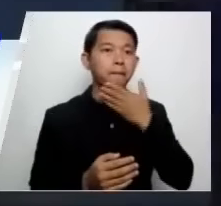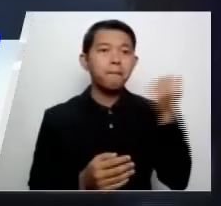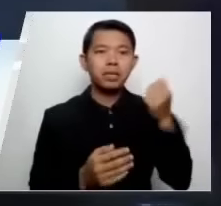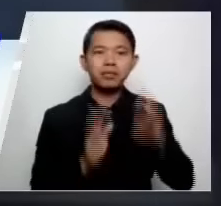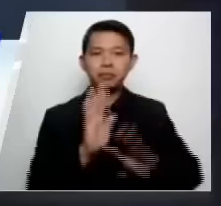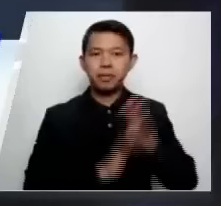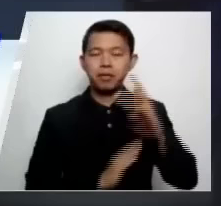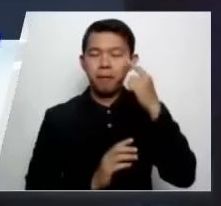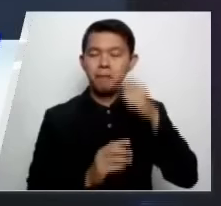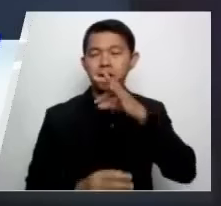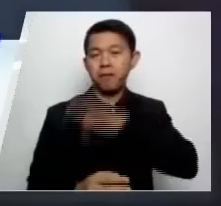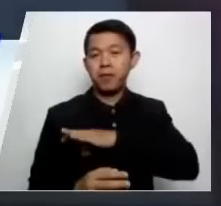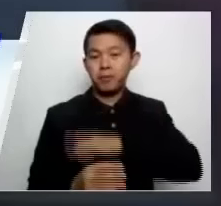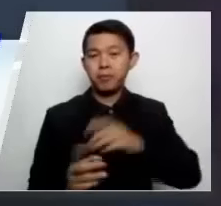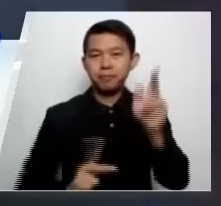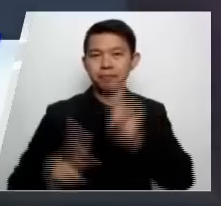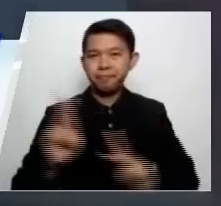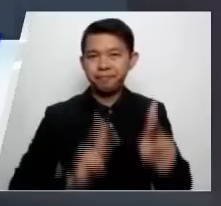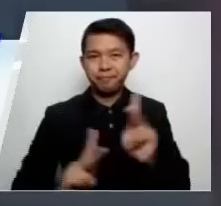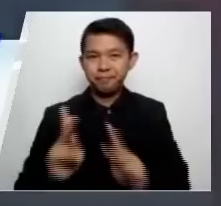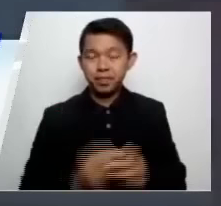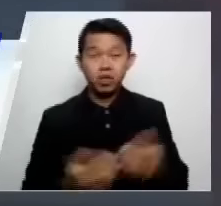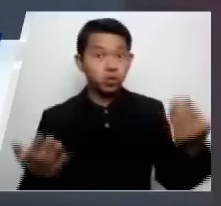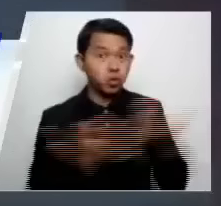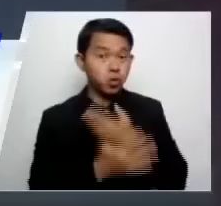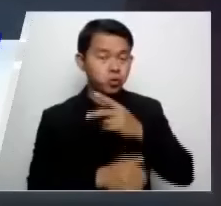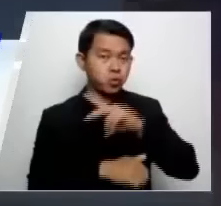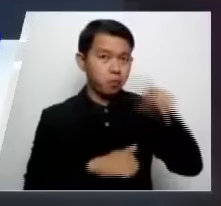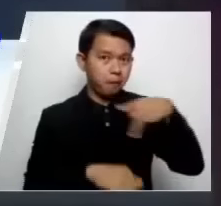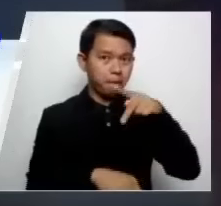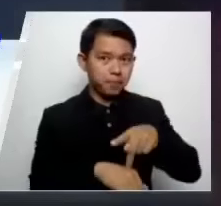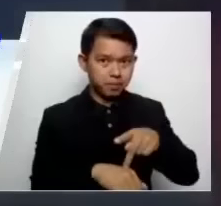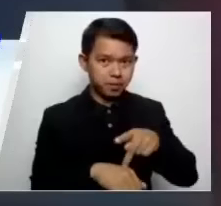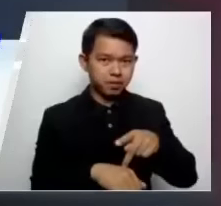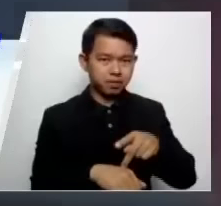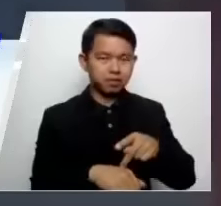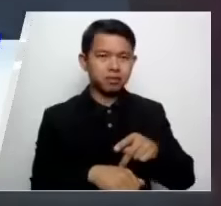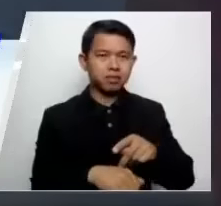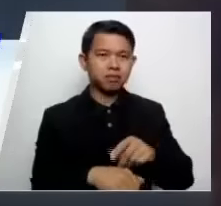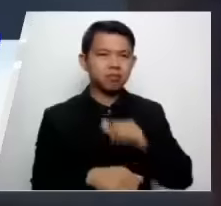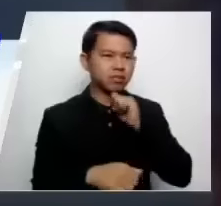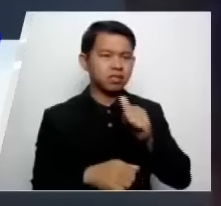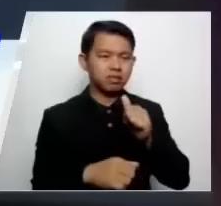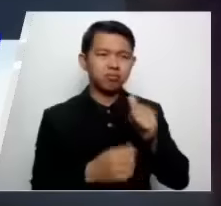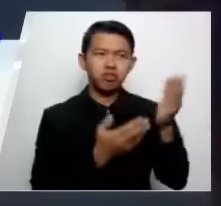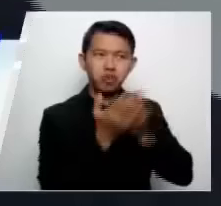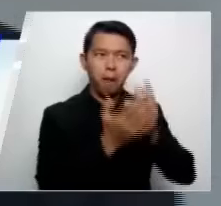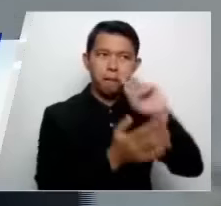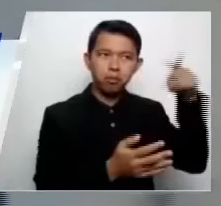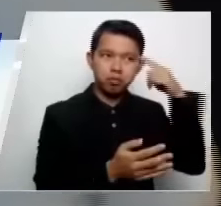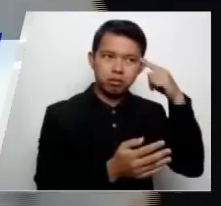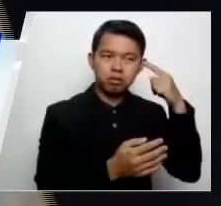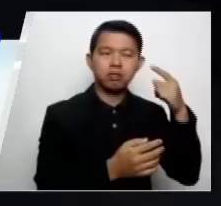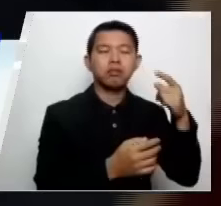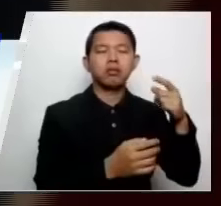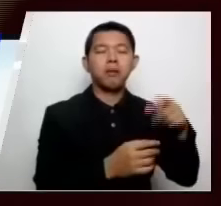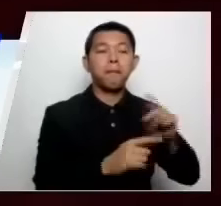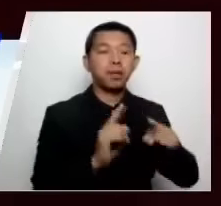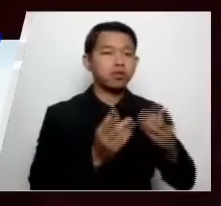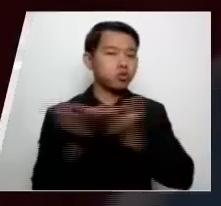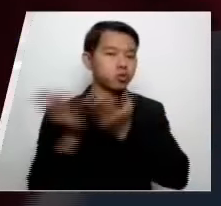people. Bagong Pilipinas serves no narrow political interests. It serves the people. Sa